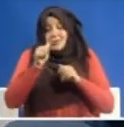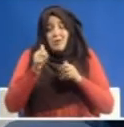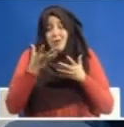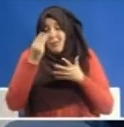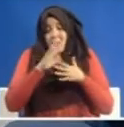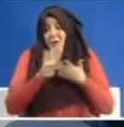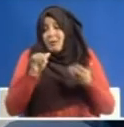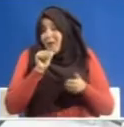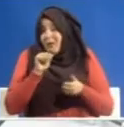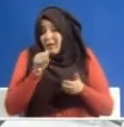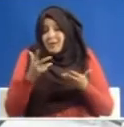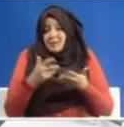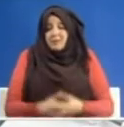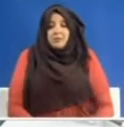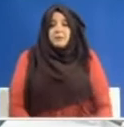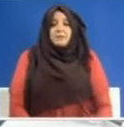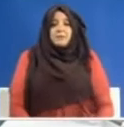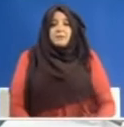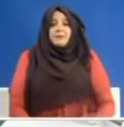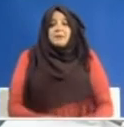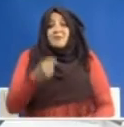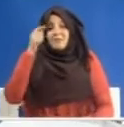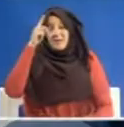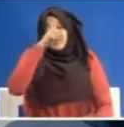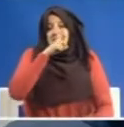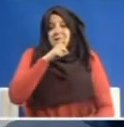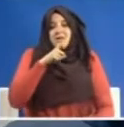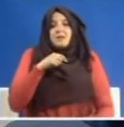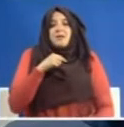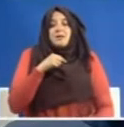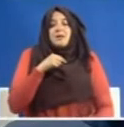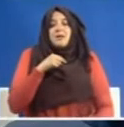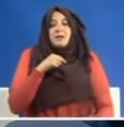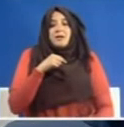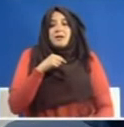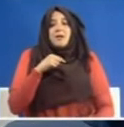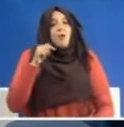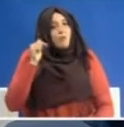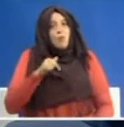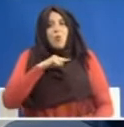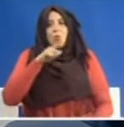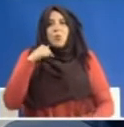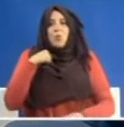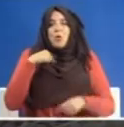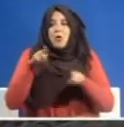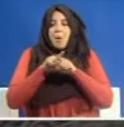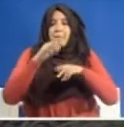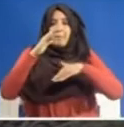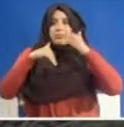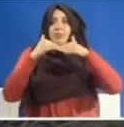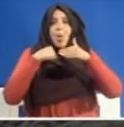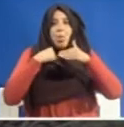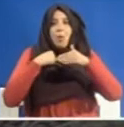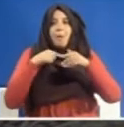فهم وبلا إدراك لما نقول. فالأمر صعب جدا، لذلك لابد أن نواكب هذه التكنولوجيات، ولابد